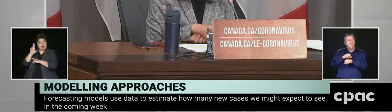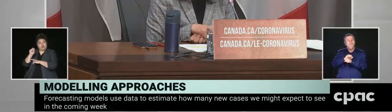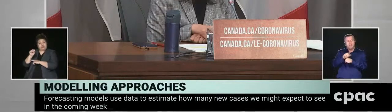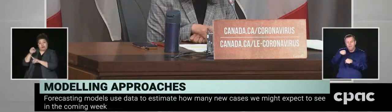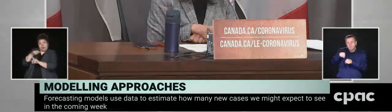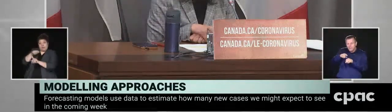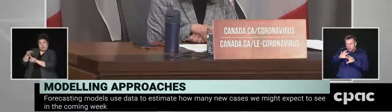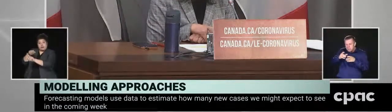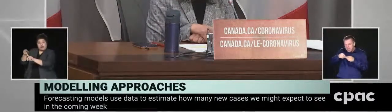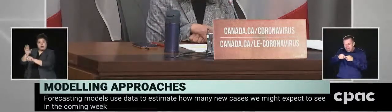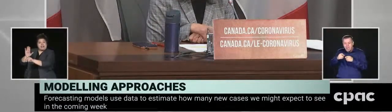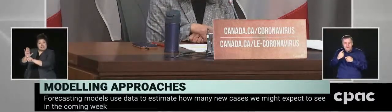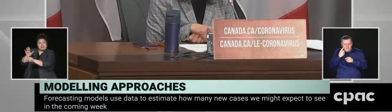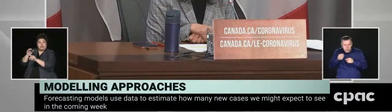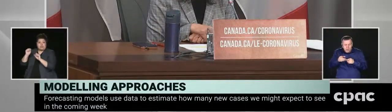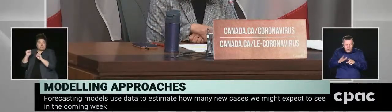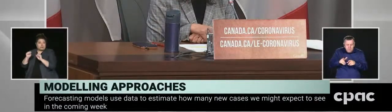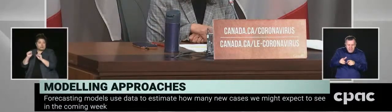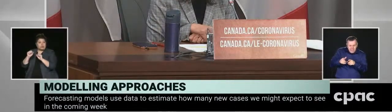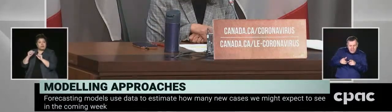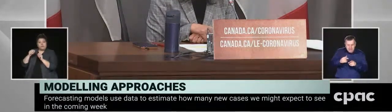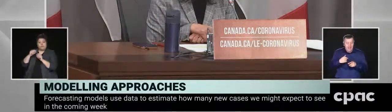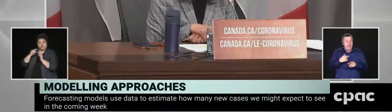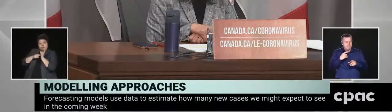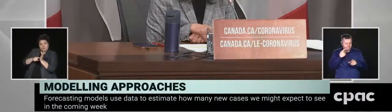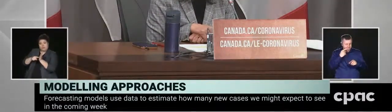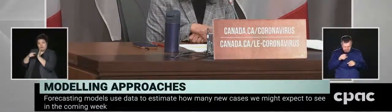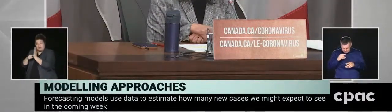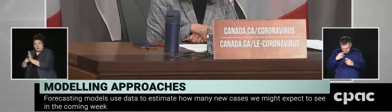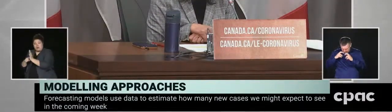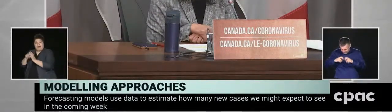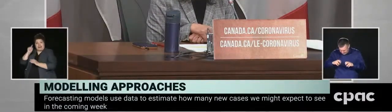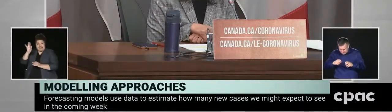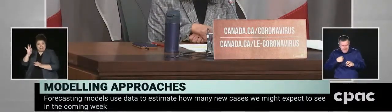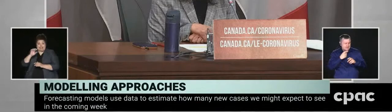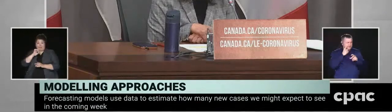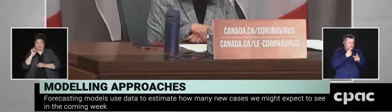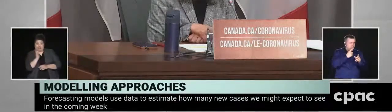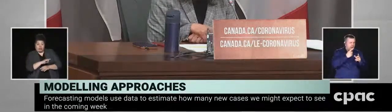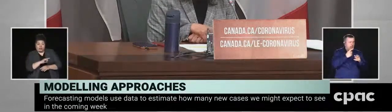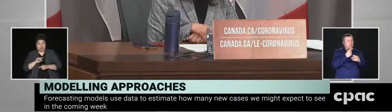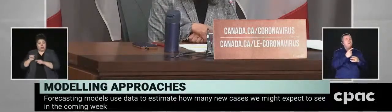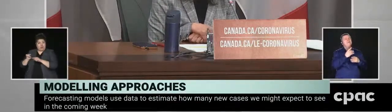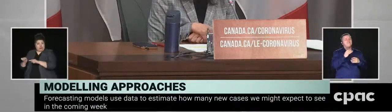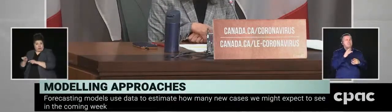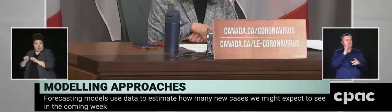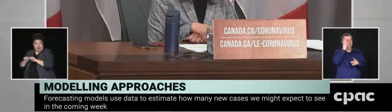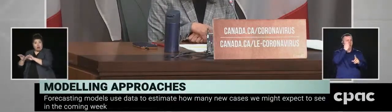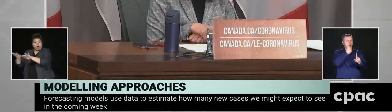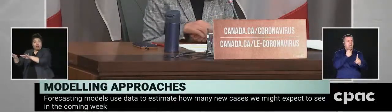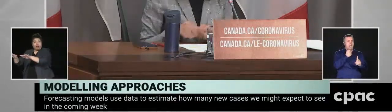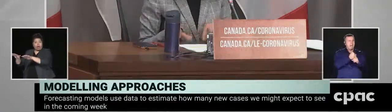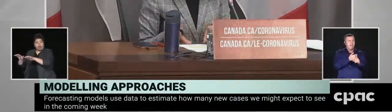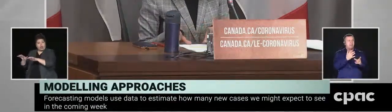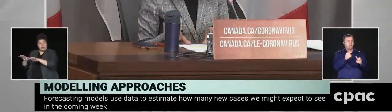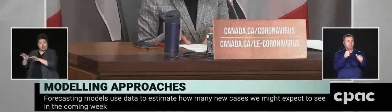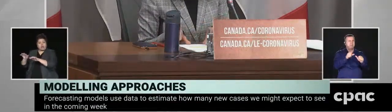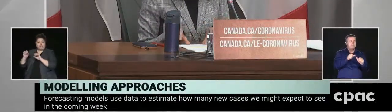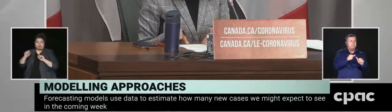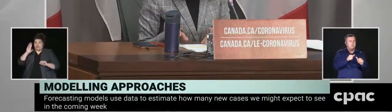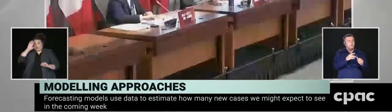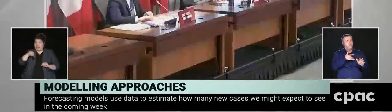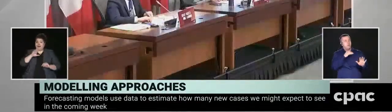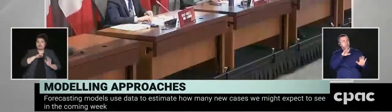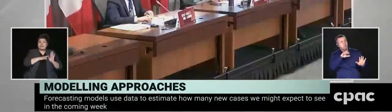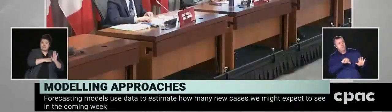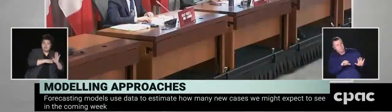impact of public health measures taken over time. It is certainly important to recognize that all models have limitations.